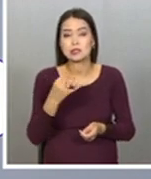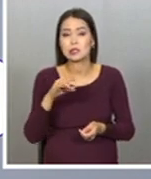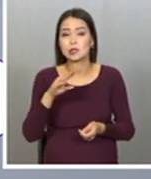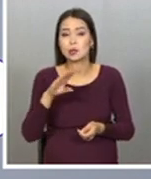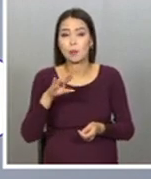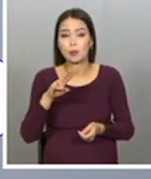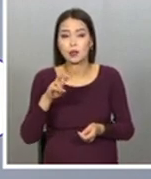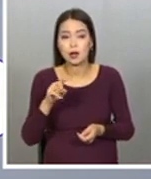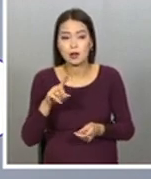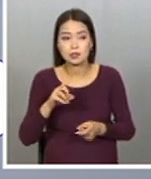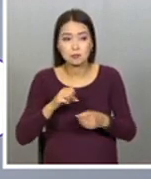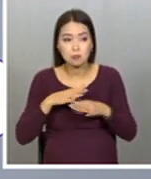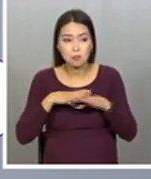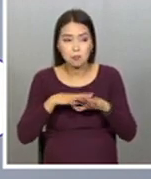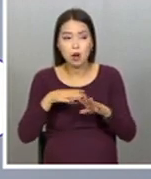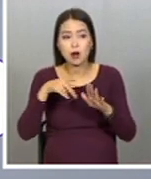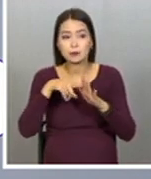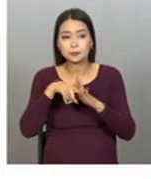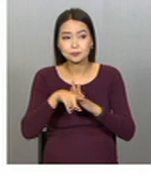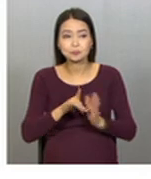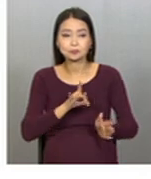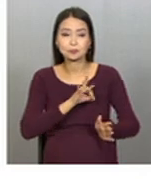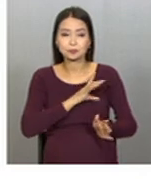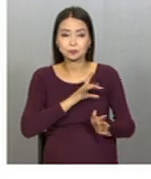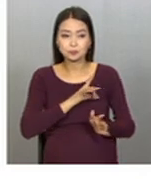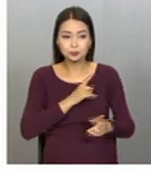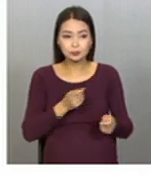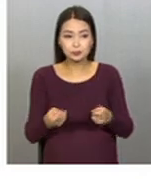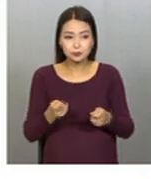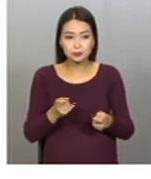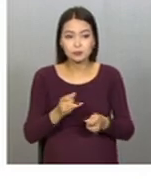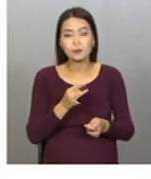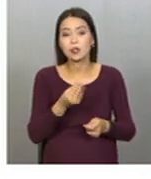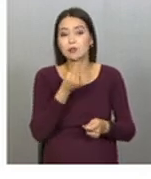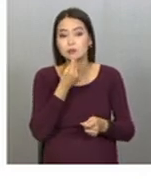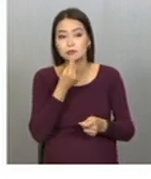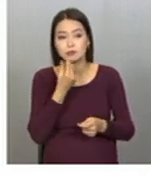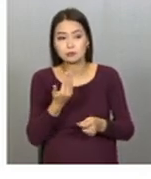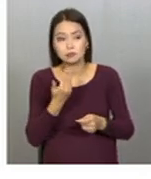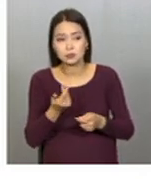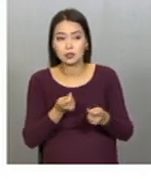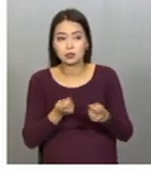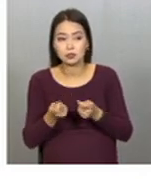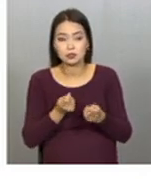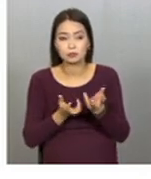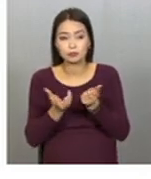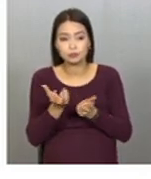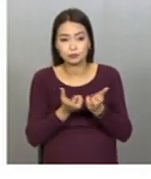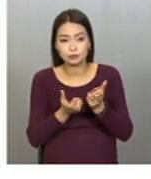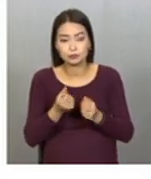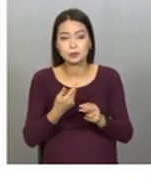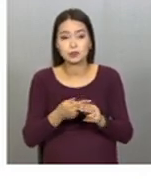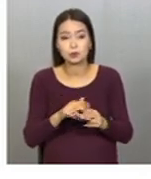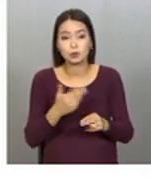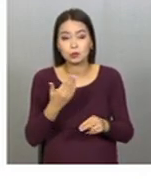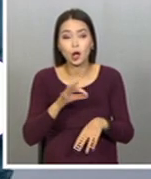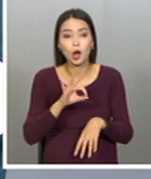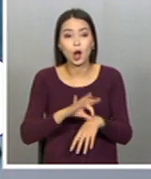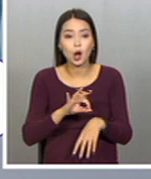цитоплазмасы бар екенін білесіздер. Не осындай бір жасушалы қарапайымдар адамға жұқпалы